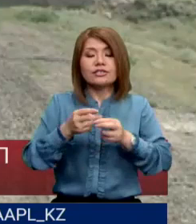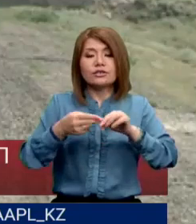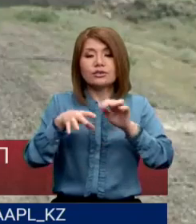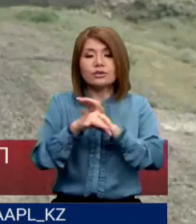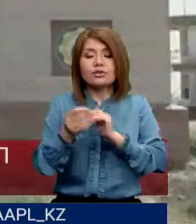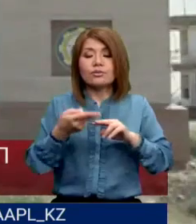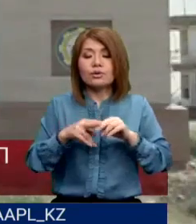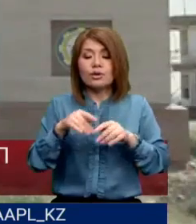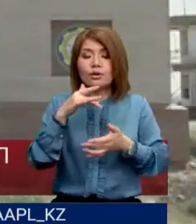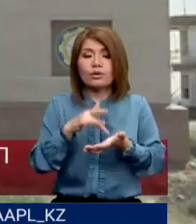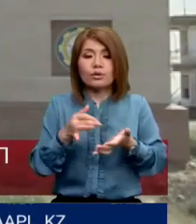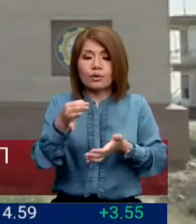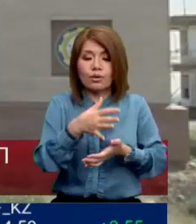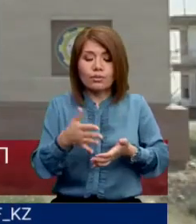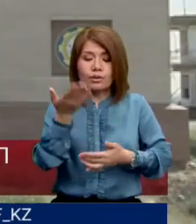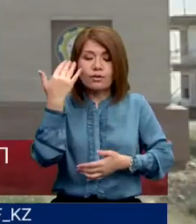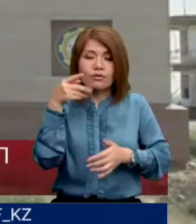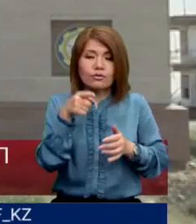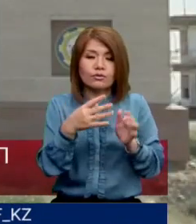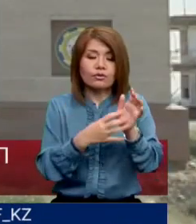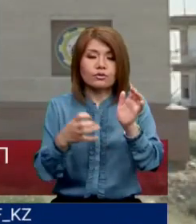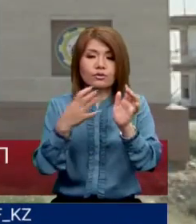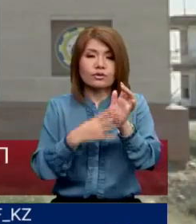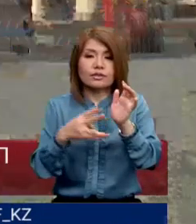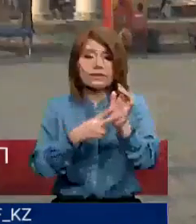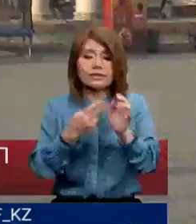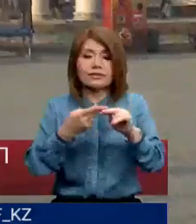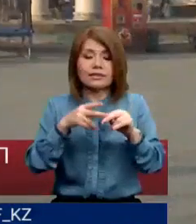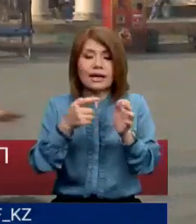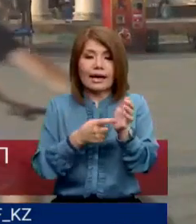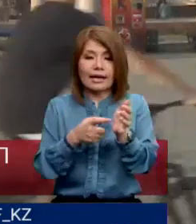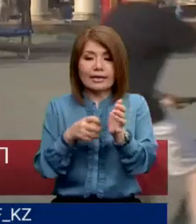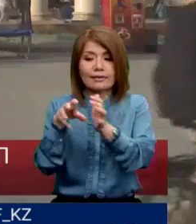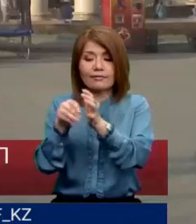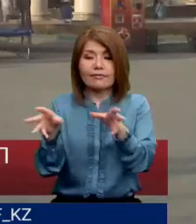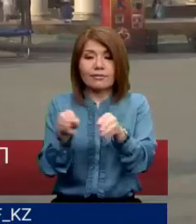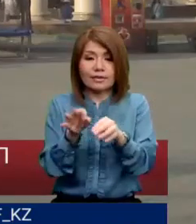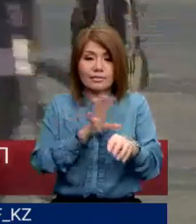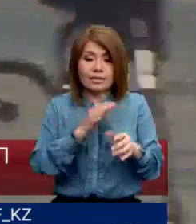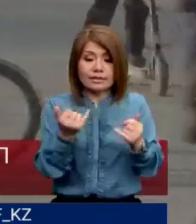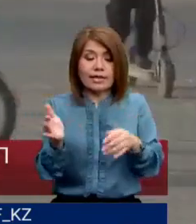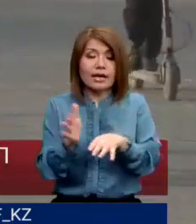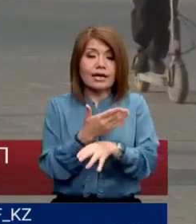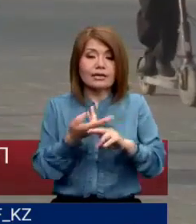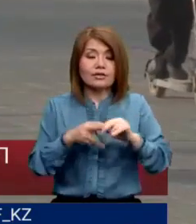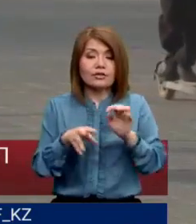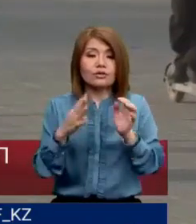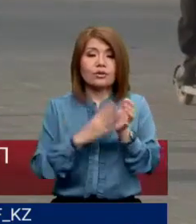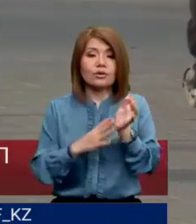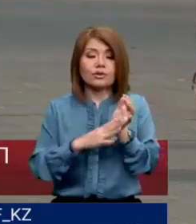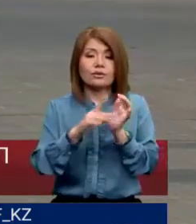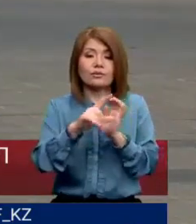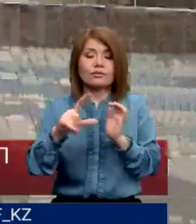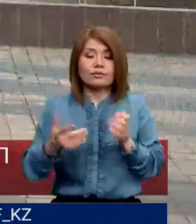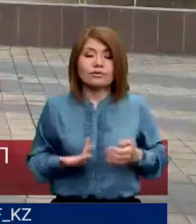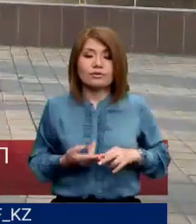жоқ. Бұрынғы Жезқазған облысы 1997 жылы Қарағанды облысына қосылған еді. Қазір бұл қалада 90 мыңдай адам